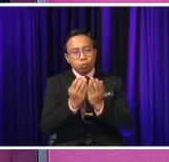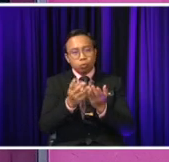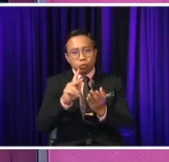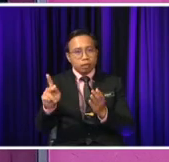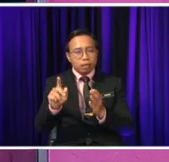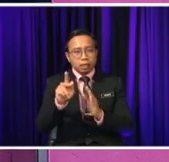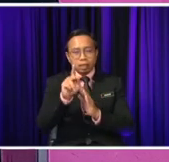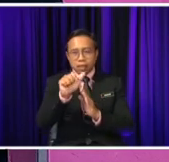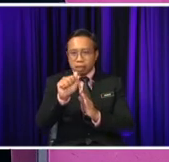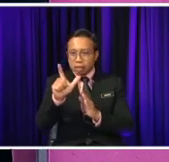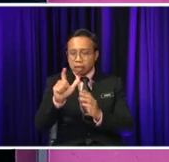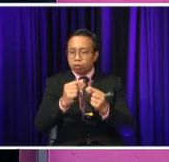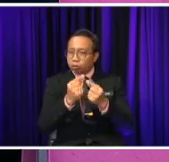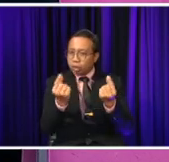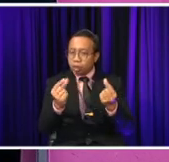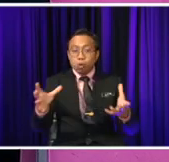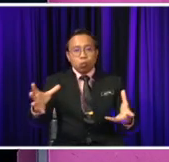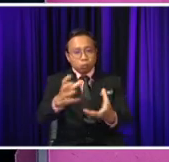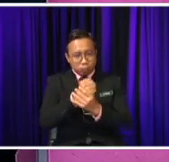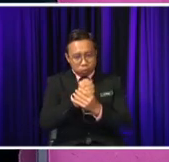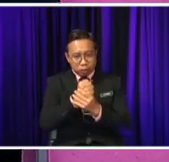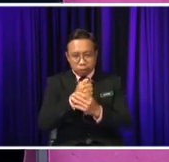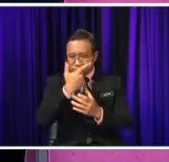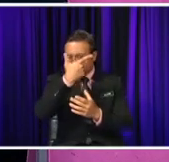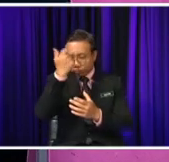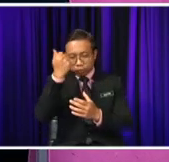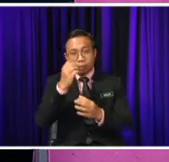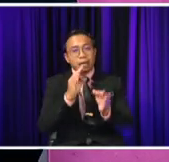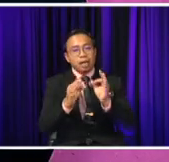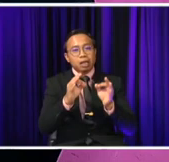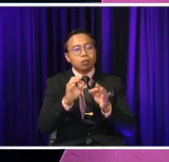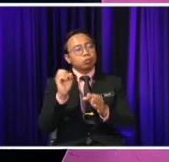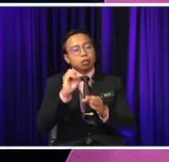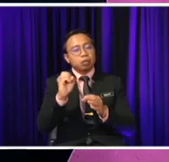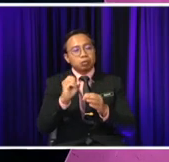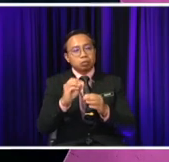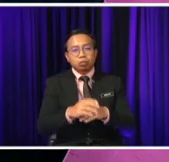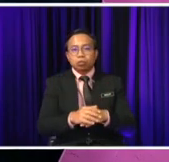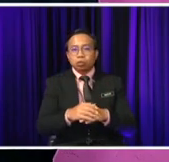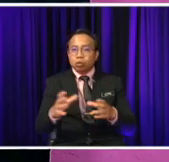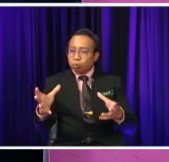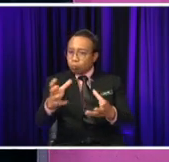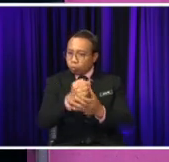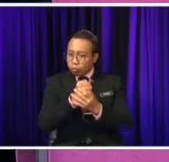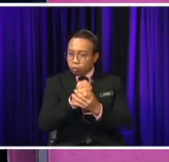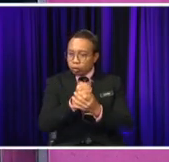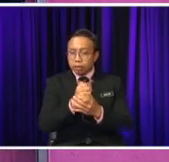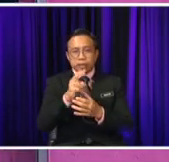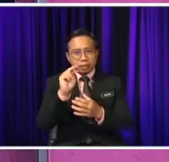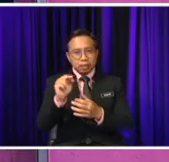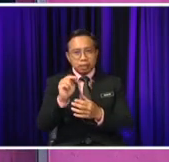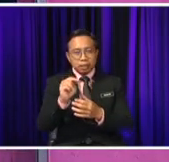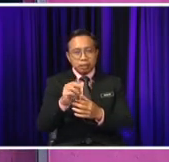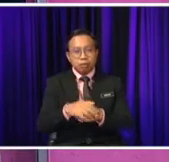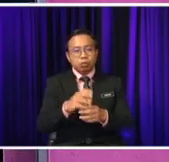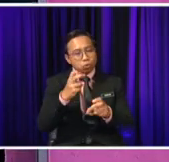Alquran untuk mengumpulkan Alquran karena sekiranya tidak dikumpulkan Alquran pada ketika Itu ianya mendatangkan